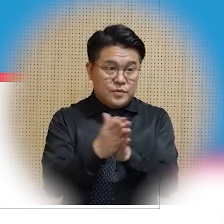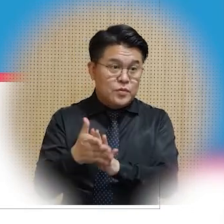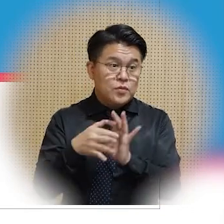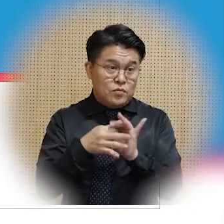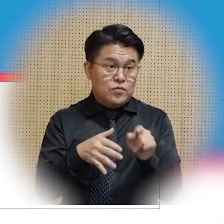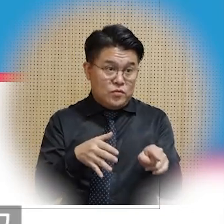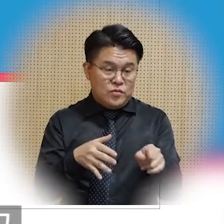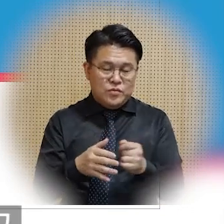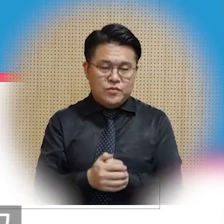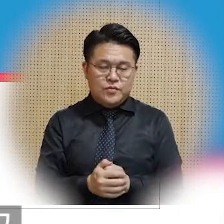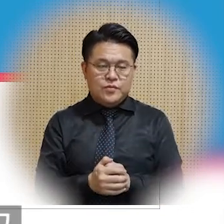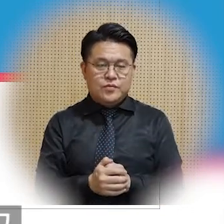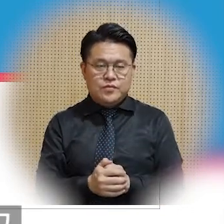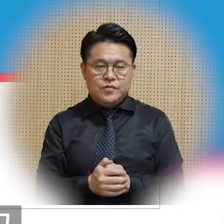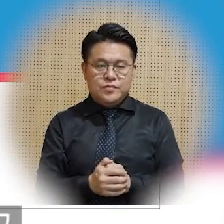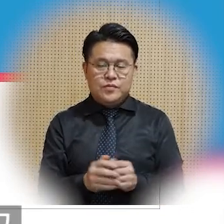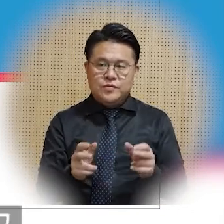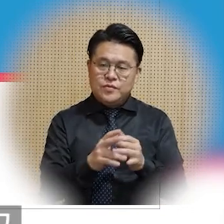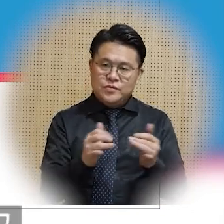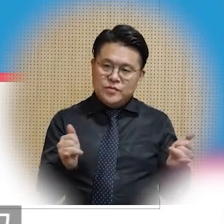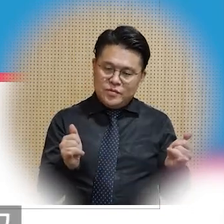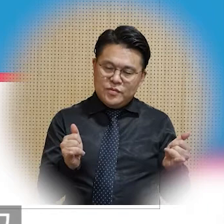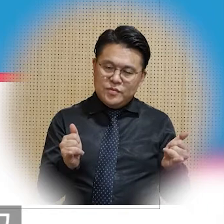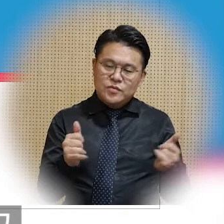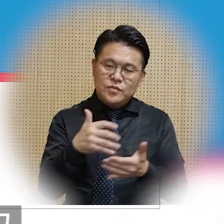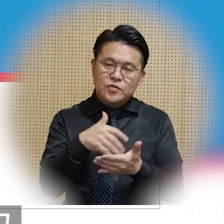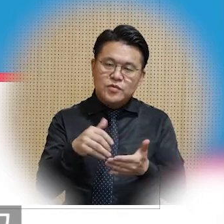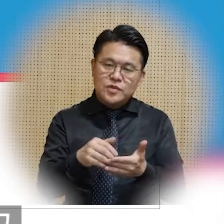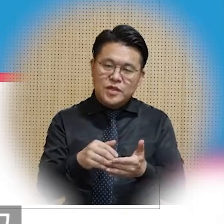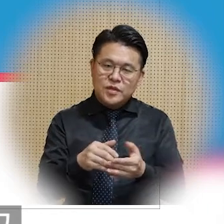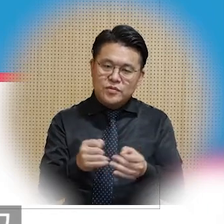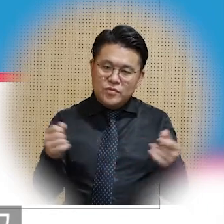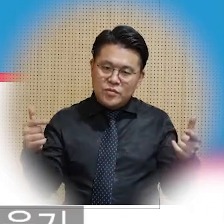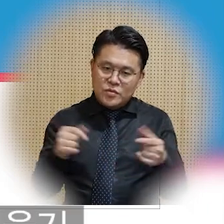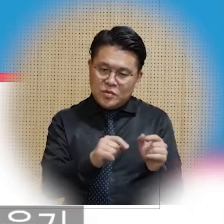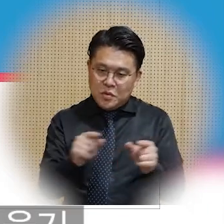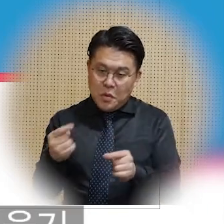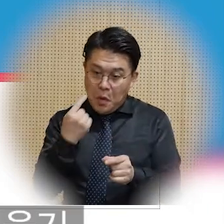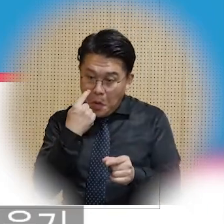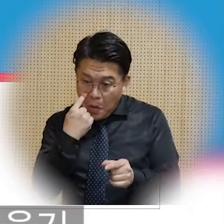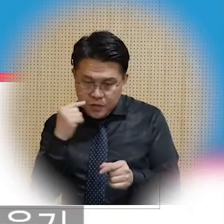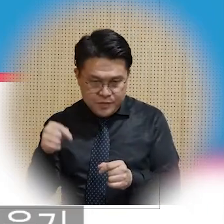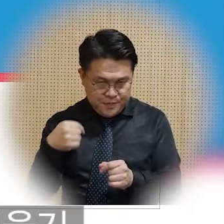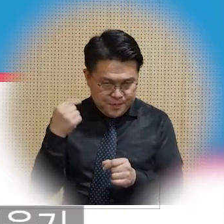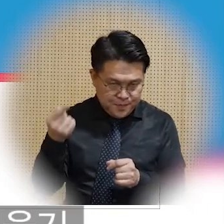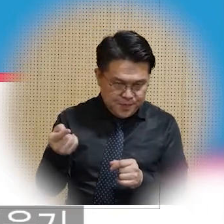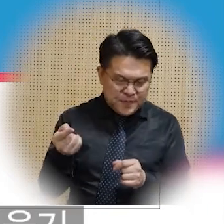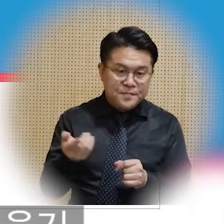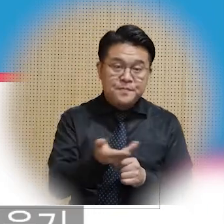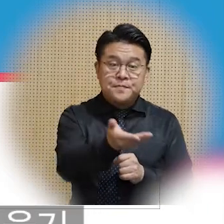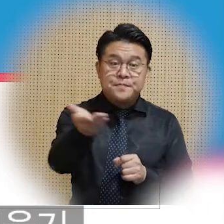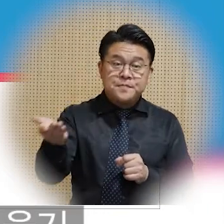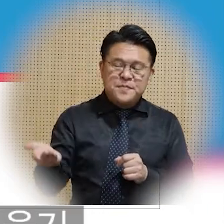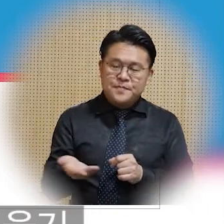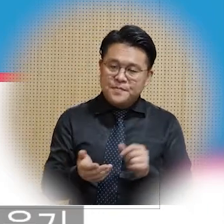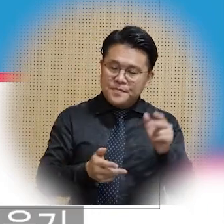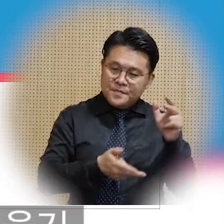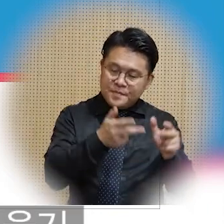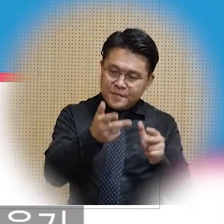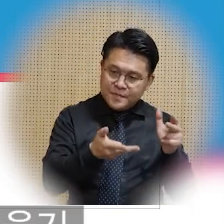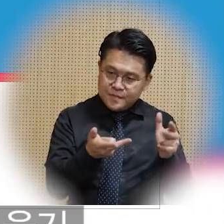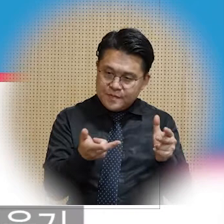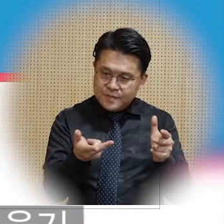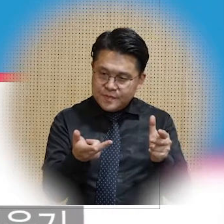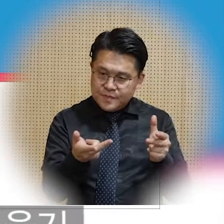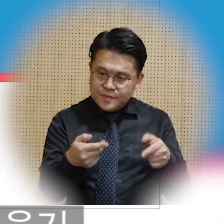있기 때문에 장애 인구의 추이가 어떻게 변하는지 잘 파악을 하고 이후에 선생님들께서 그 사업에